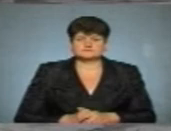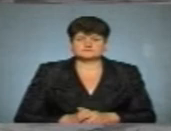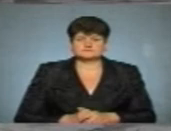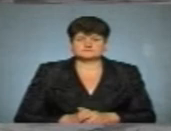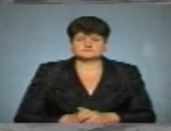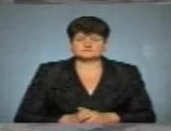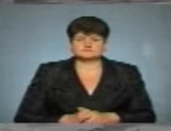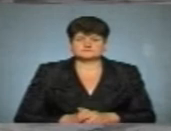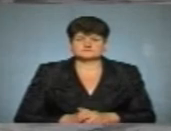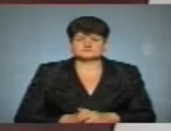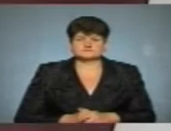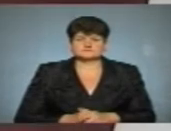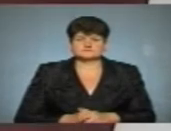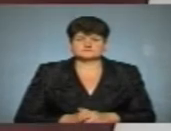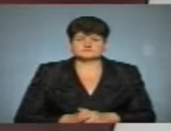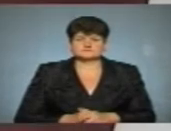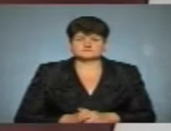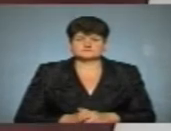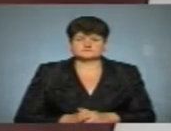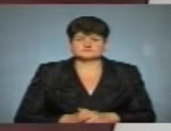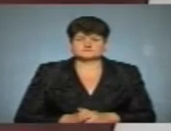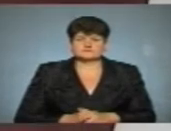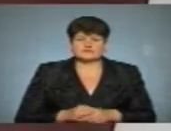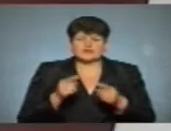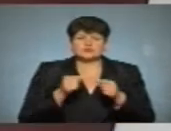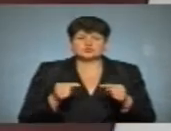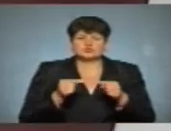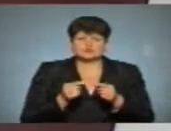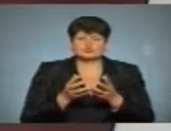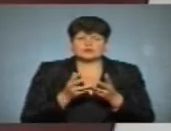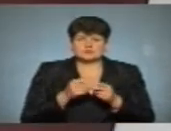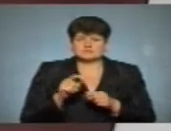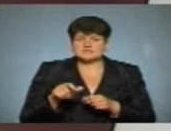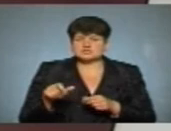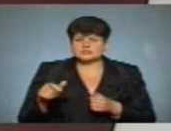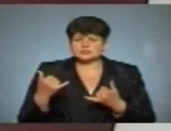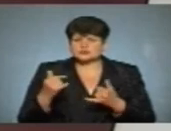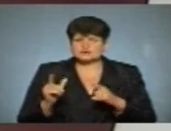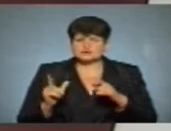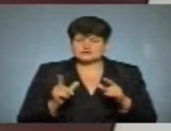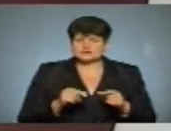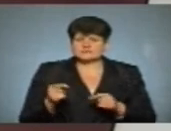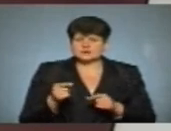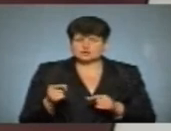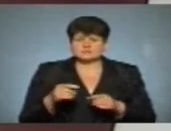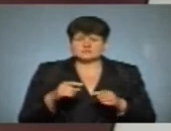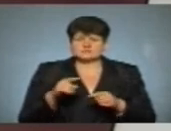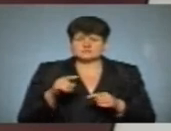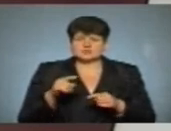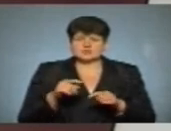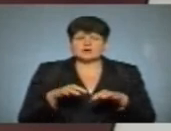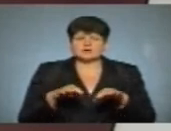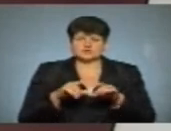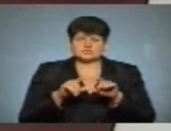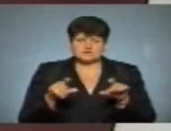на Суспільному. Тернопіль. Точну кількість пасажирів, які сьогодні їздили з Тернопільської автостанції номер 2,